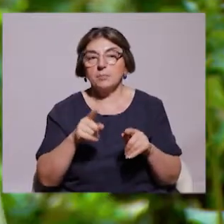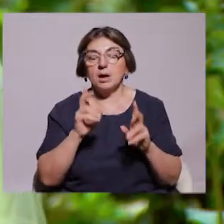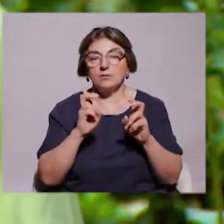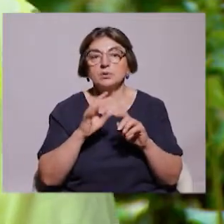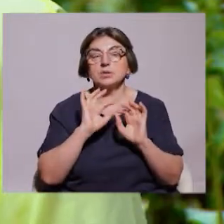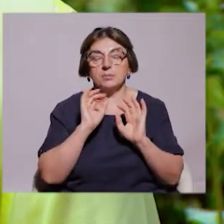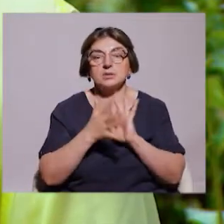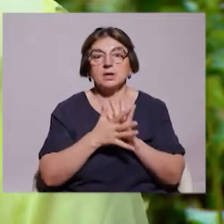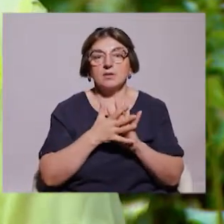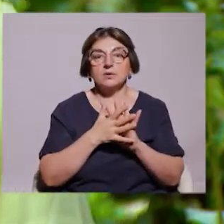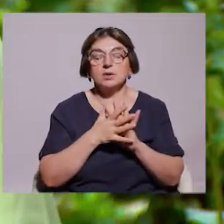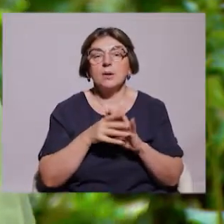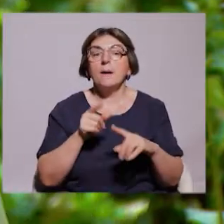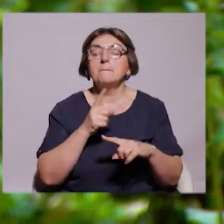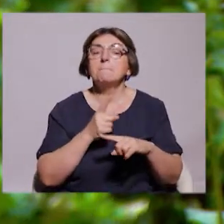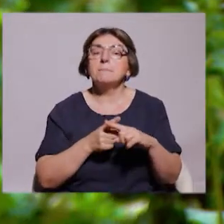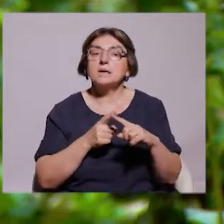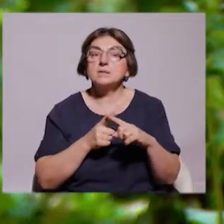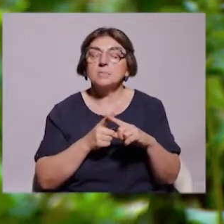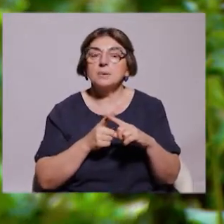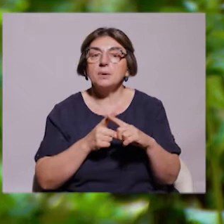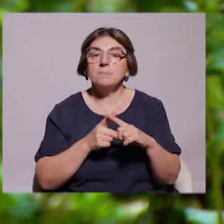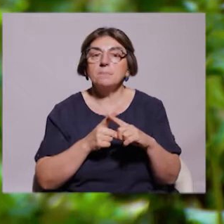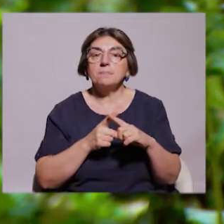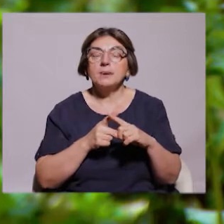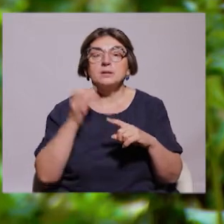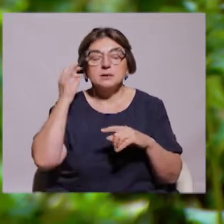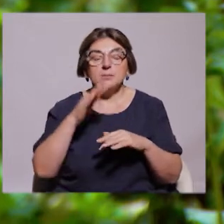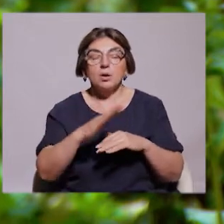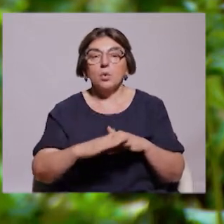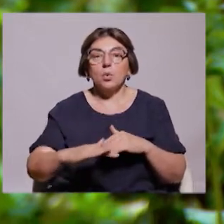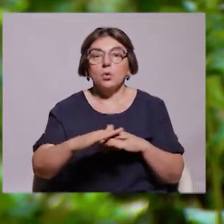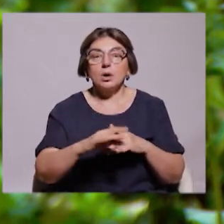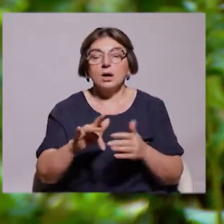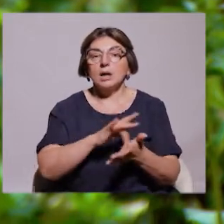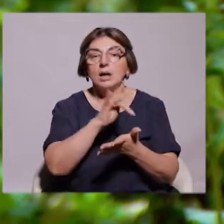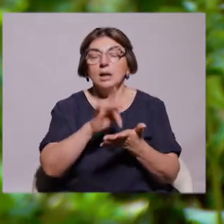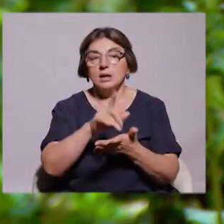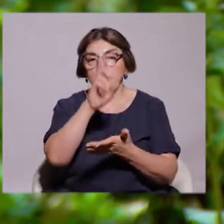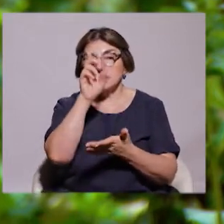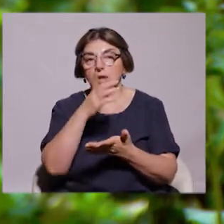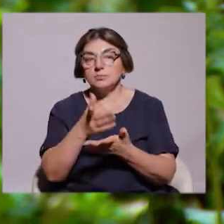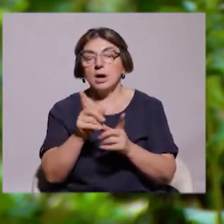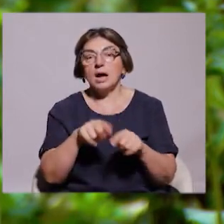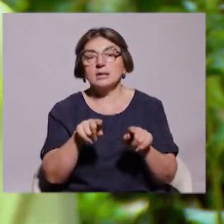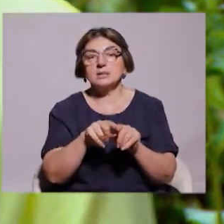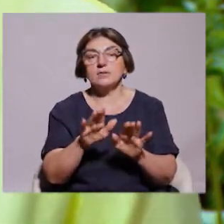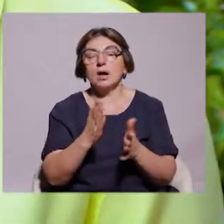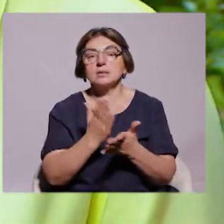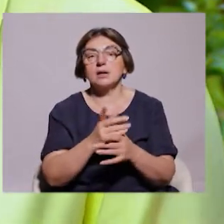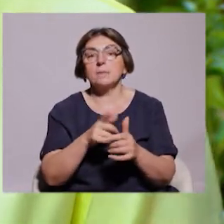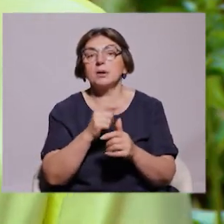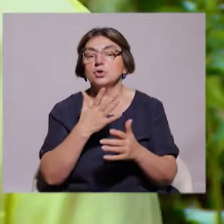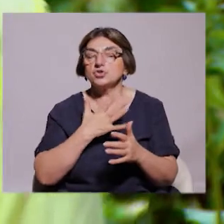ბერძნებმა კოლხეთის ტერიტორიაზე შექმნეს ქალაქ სახელმწიფოები და ასევე საკითხავია, მარტო ჩვენ ქვეყანაში დაცურავდნენ თუ